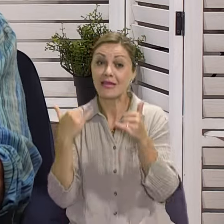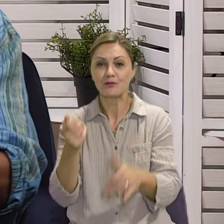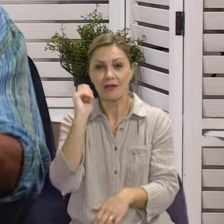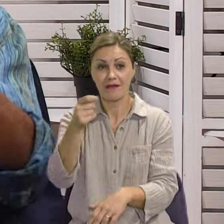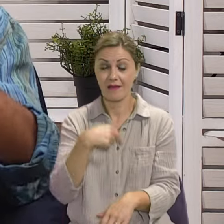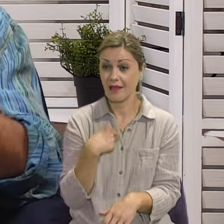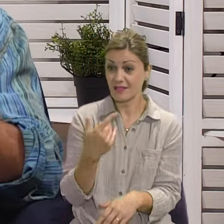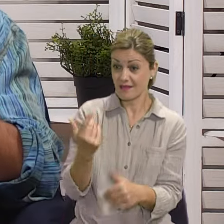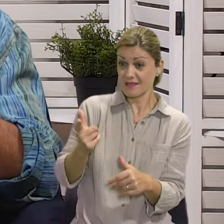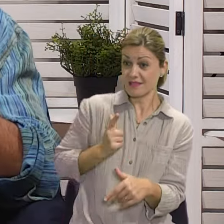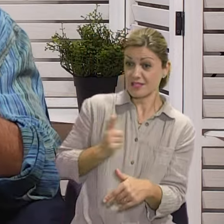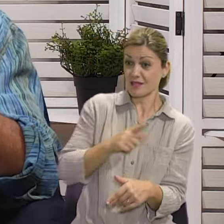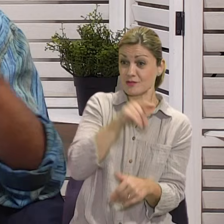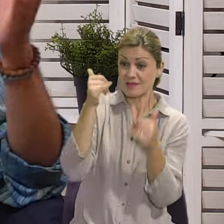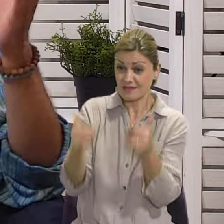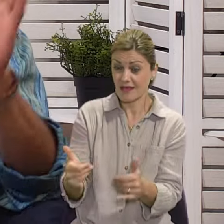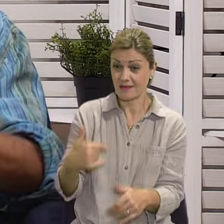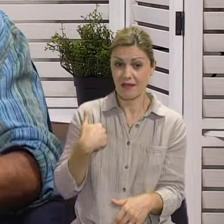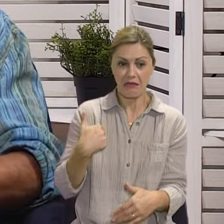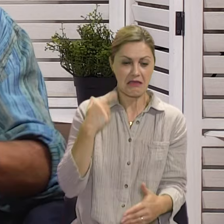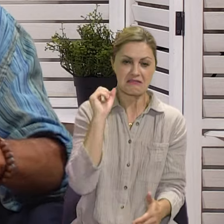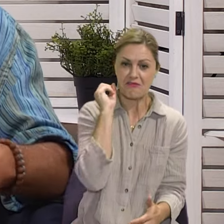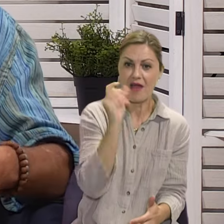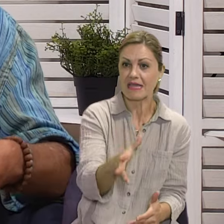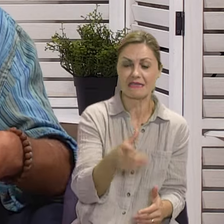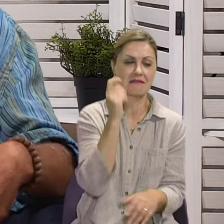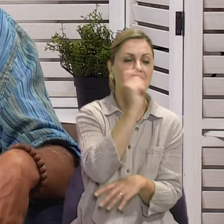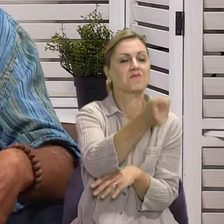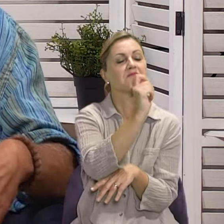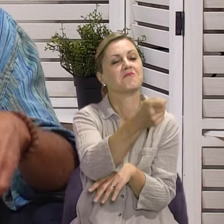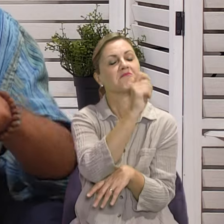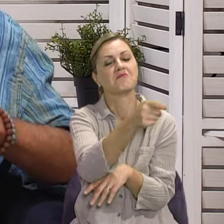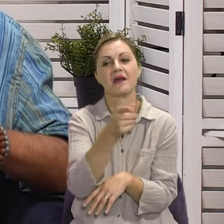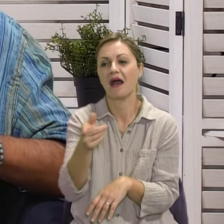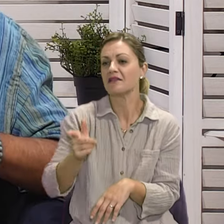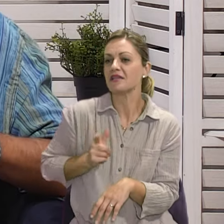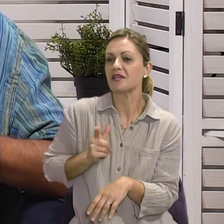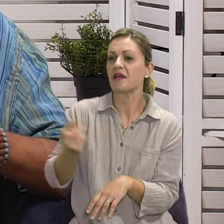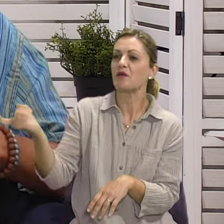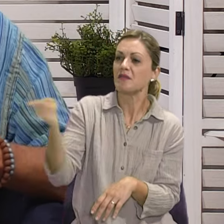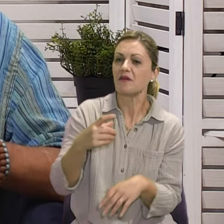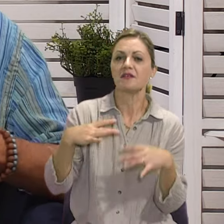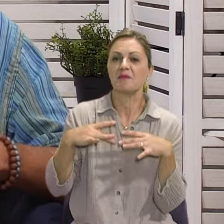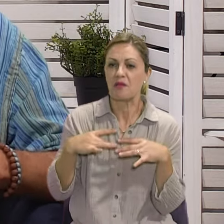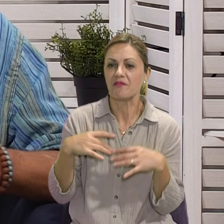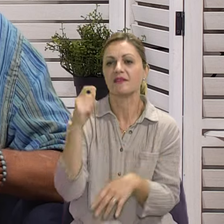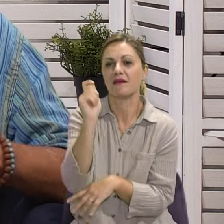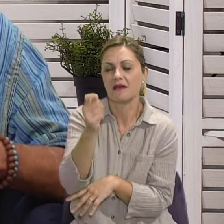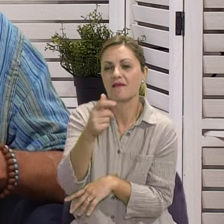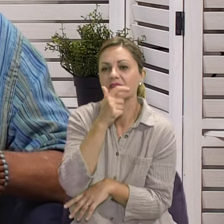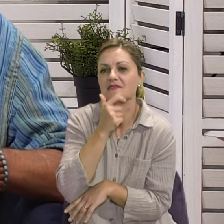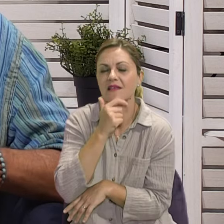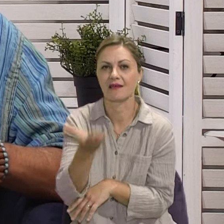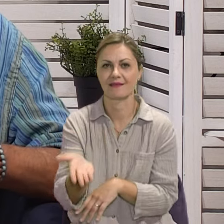činim. I guštam. Ali okej, okej. Sve je relativno i svako ima svoju sreću